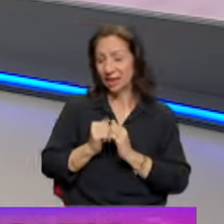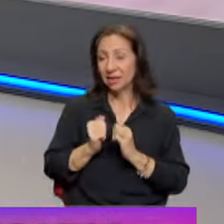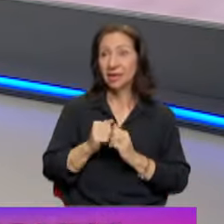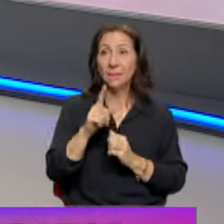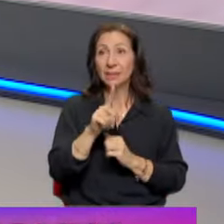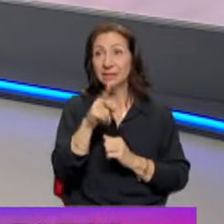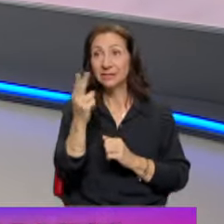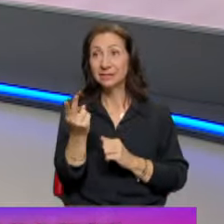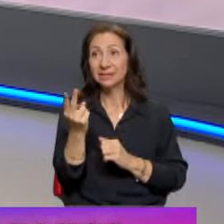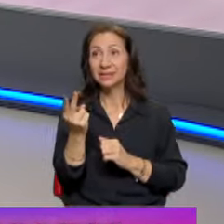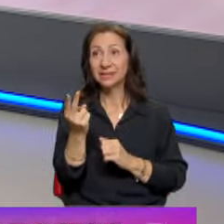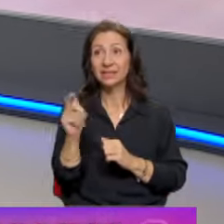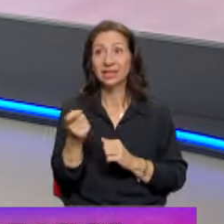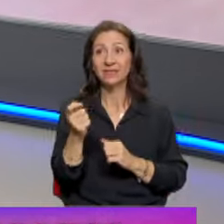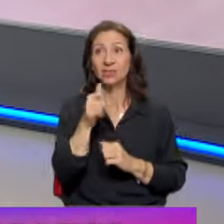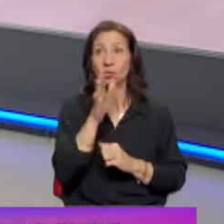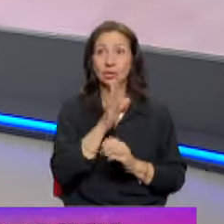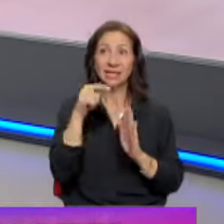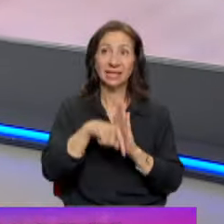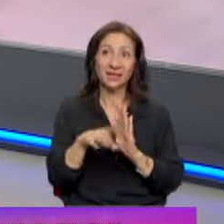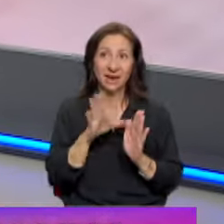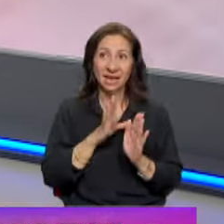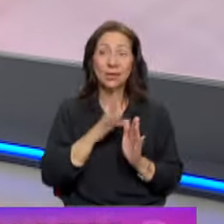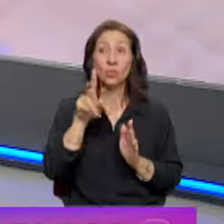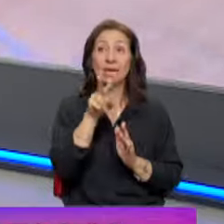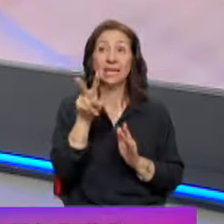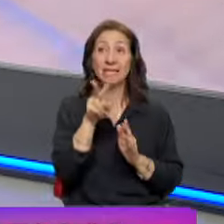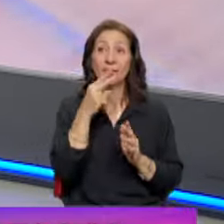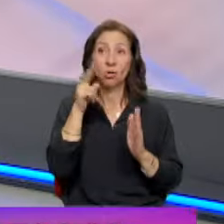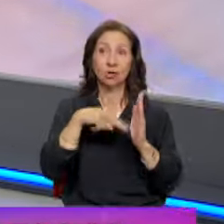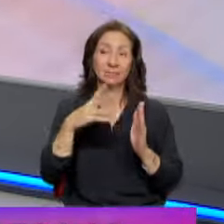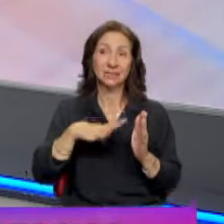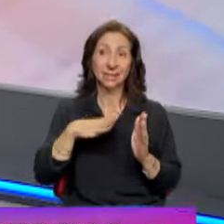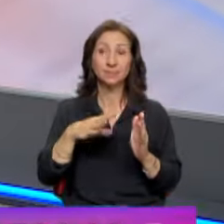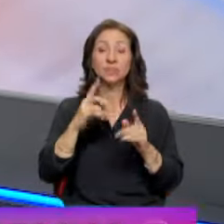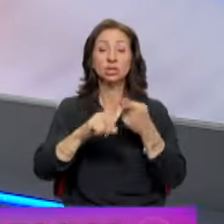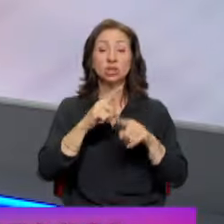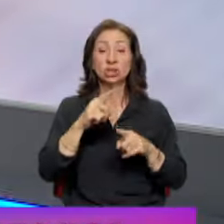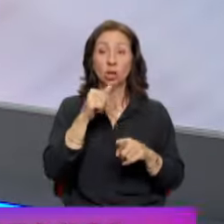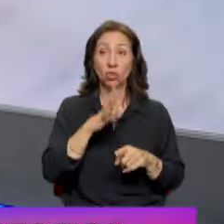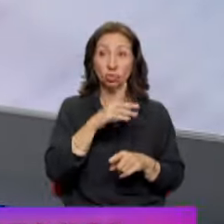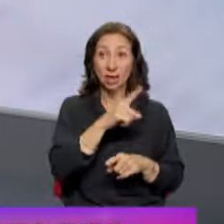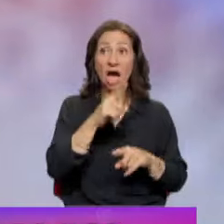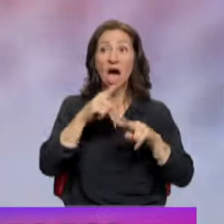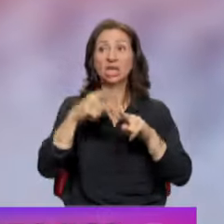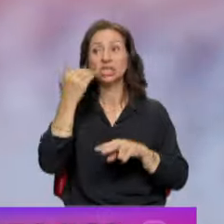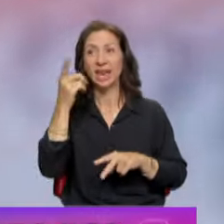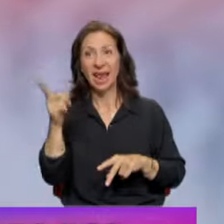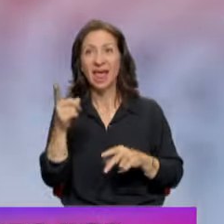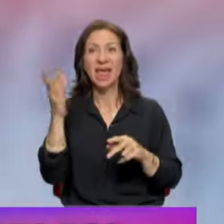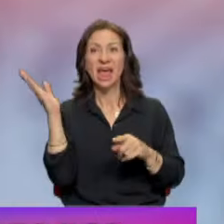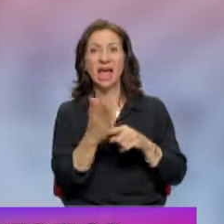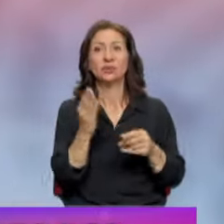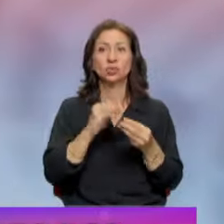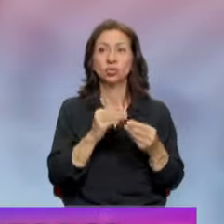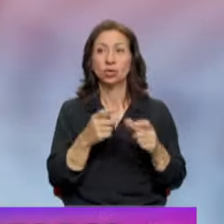bir Eee Davutoğlu detayı var bu iki detayı beraber okuyalım isterim Kılıçoğlu Kılıçdaroğlu'ndan akşener'e ihanet